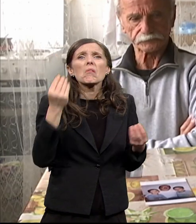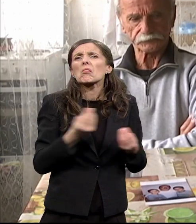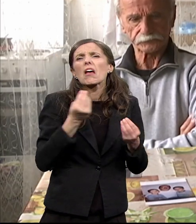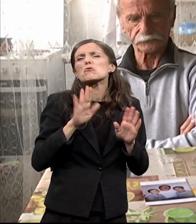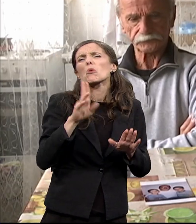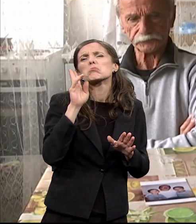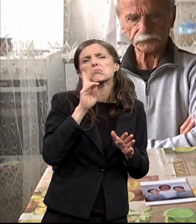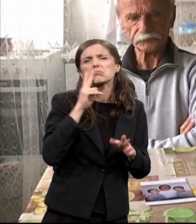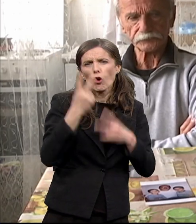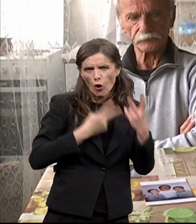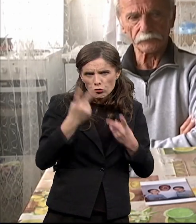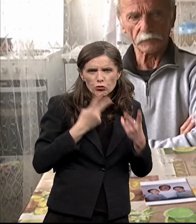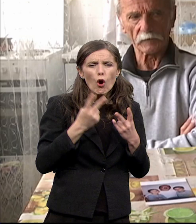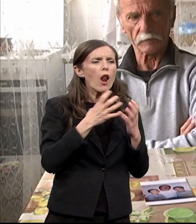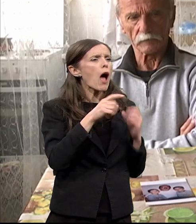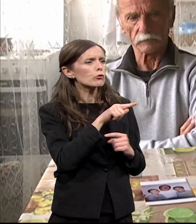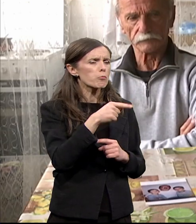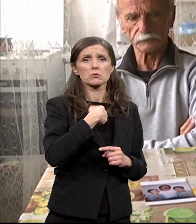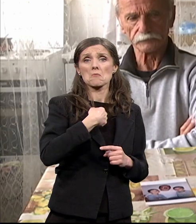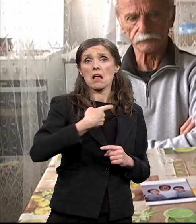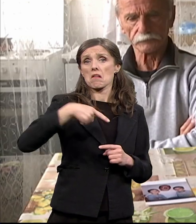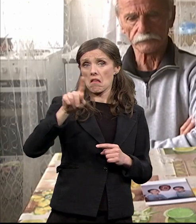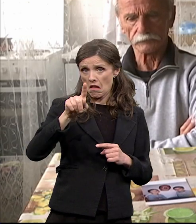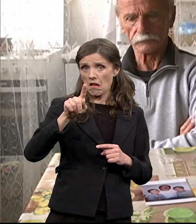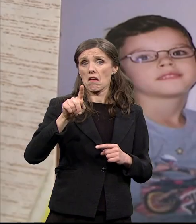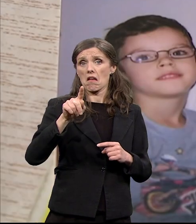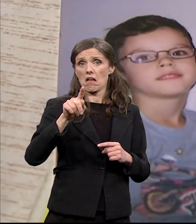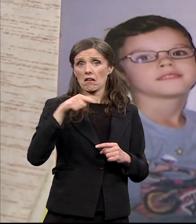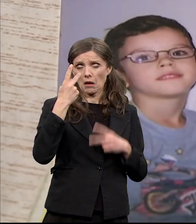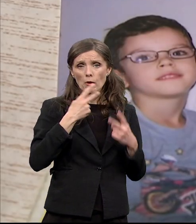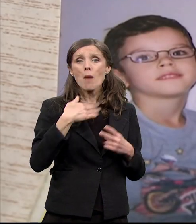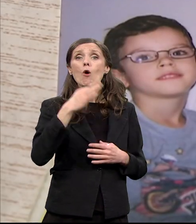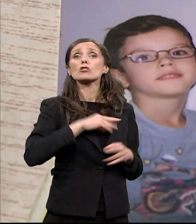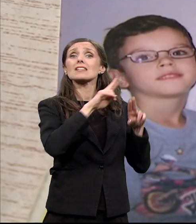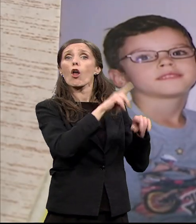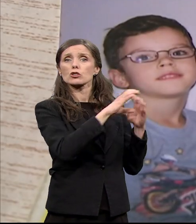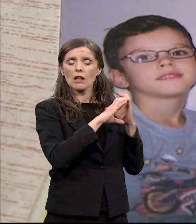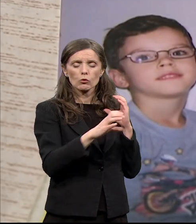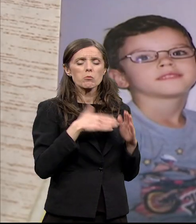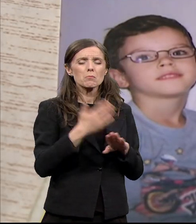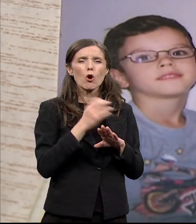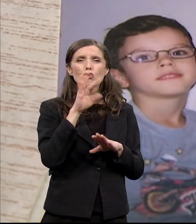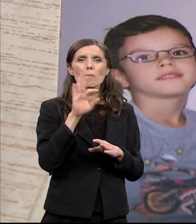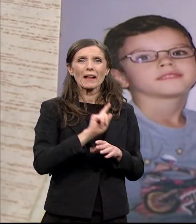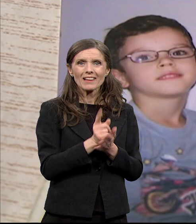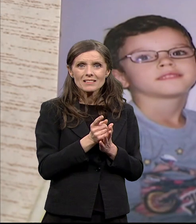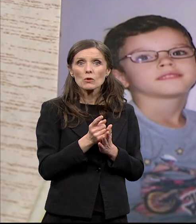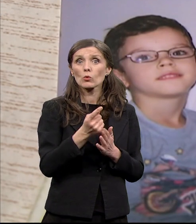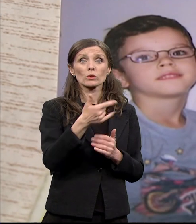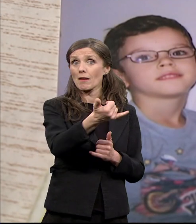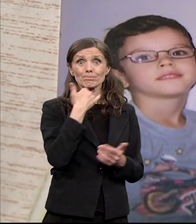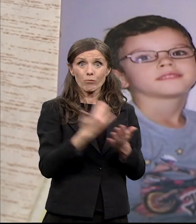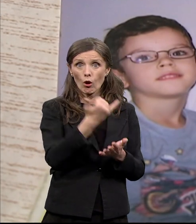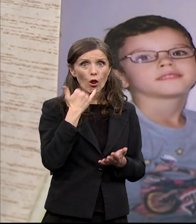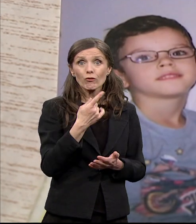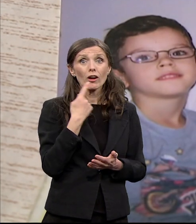rutinska kontrola, izveli su mene iz autobusa, Matija je ostao u autobusu. I posle 15 minuta me je zvao da mi kaže da je autobus sa Matijom otišao, to